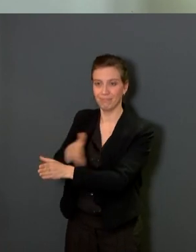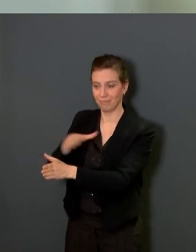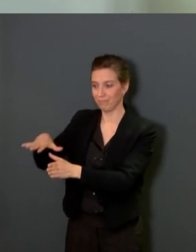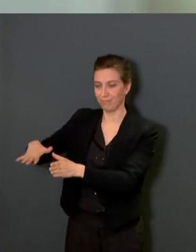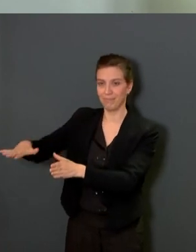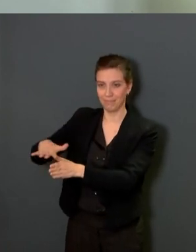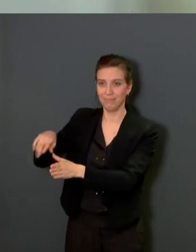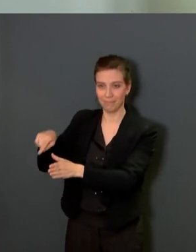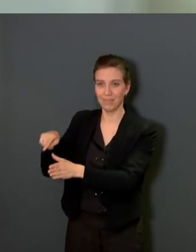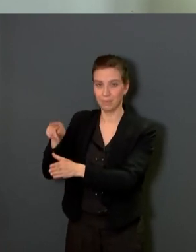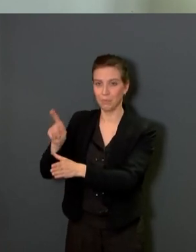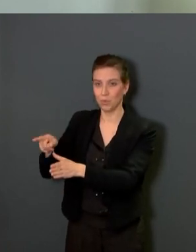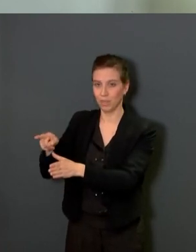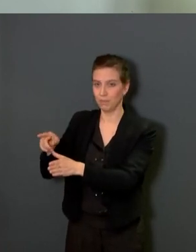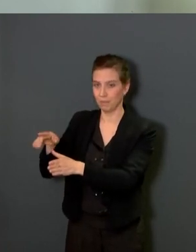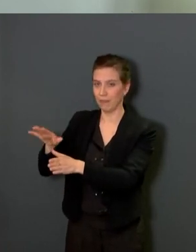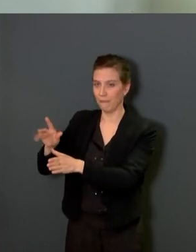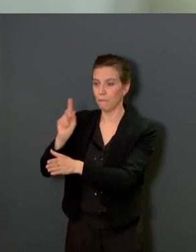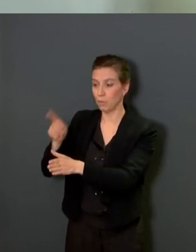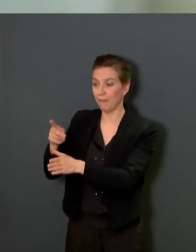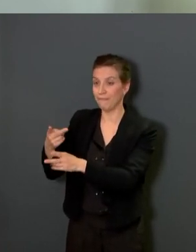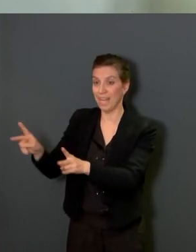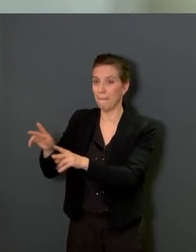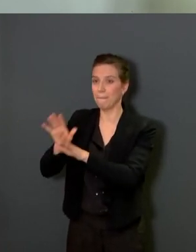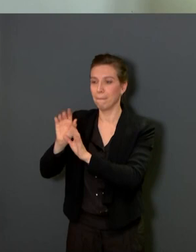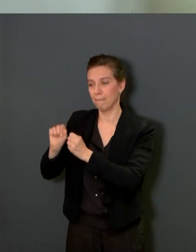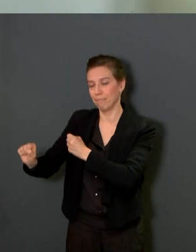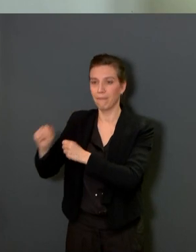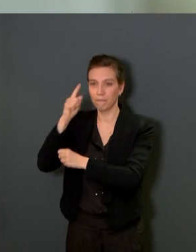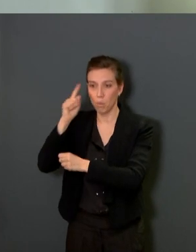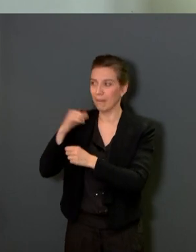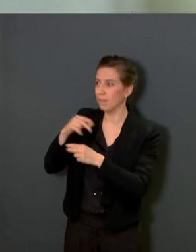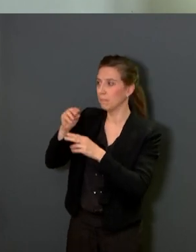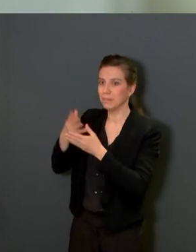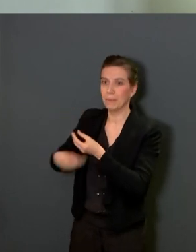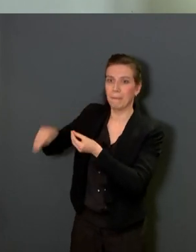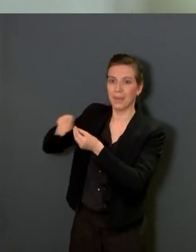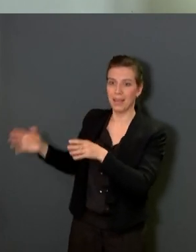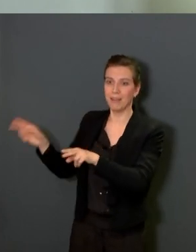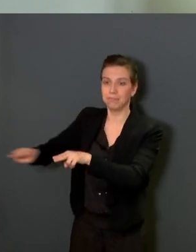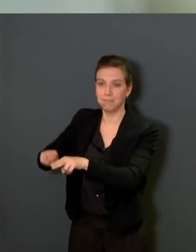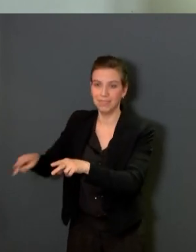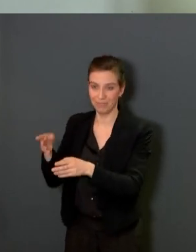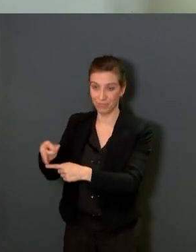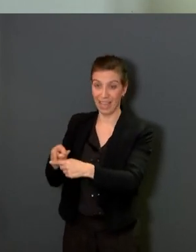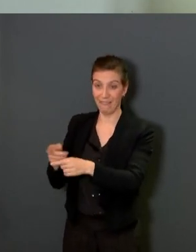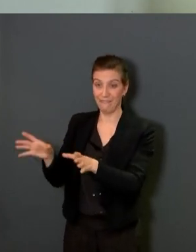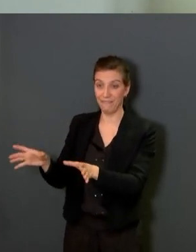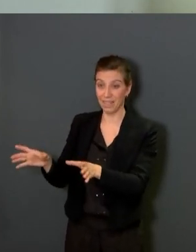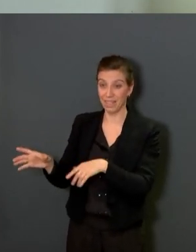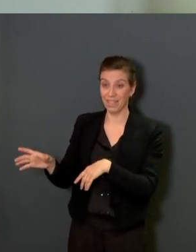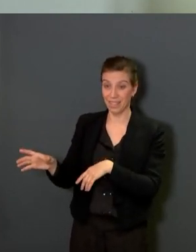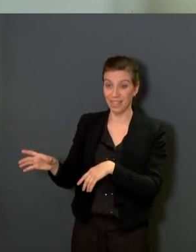reden. Deze opschaling betekent niet dat ze andere zorgen moeten uitstellen. Dat is niet